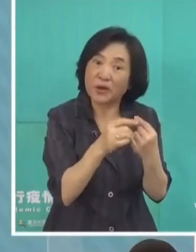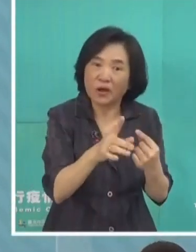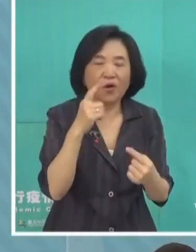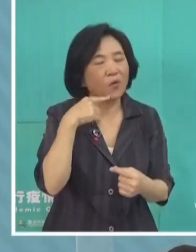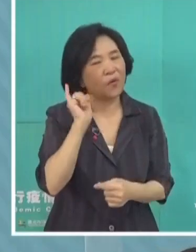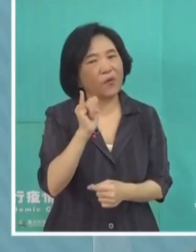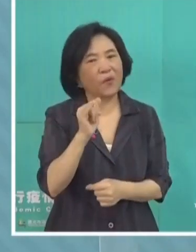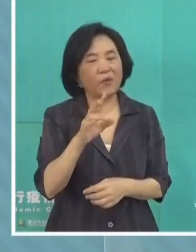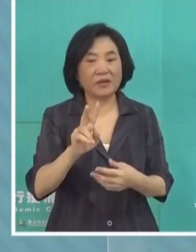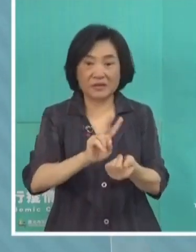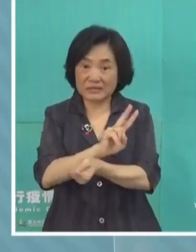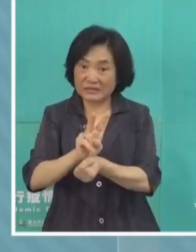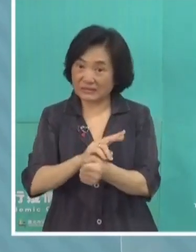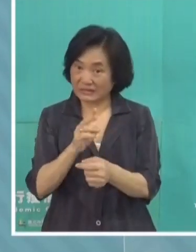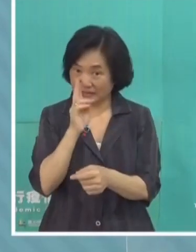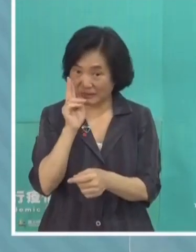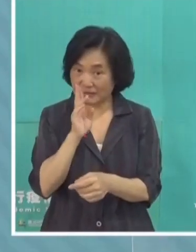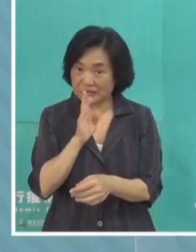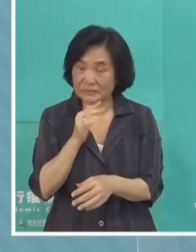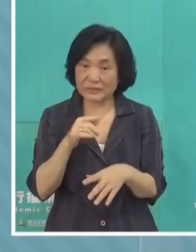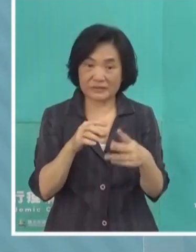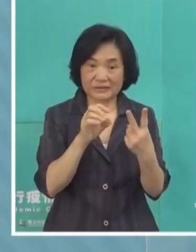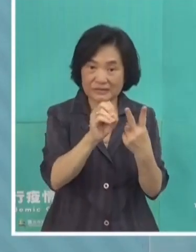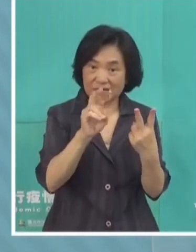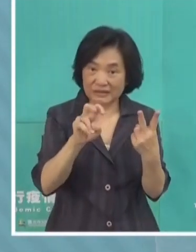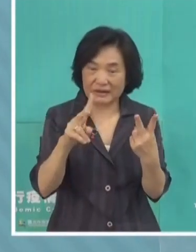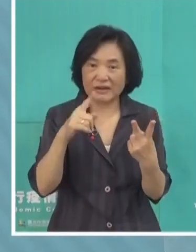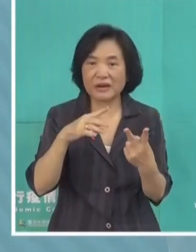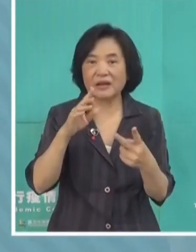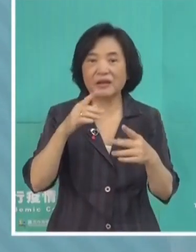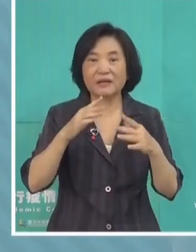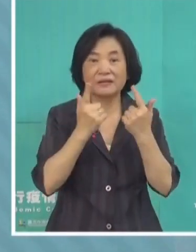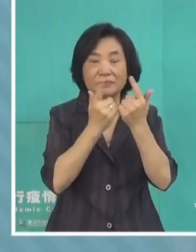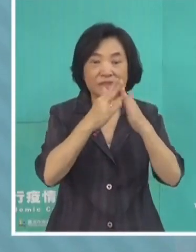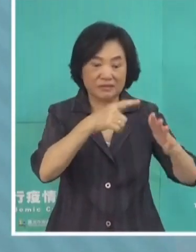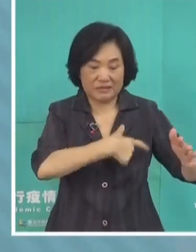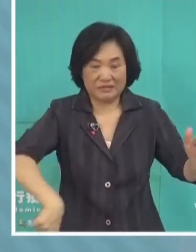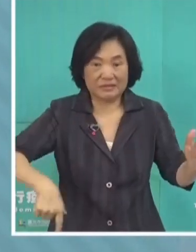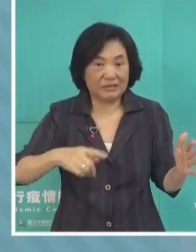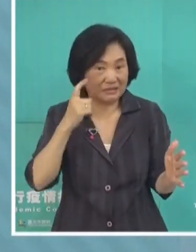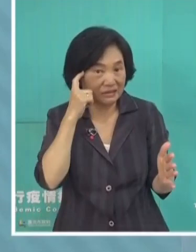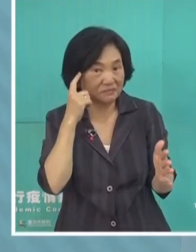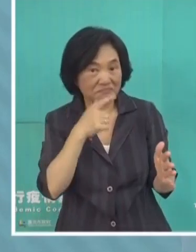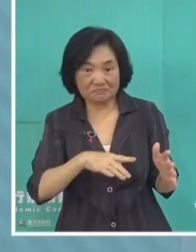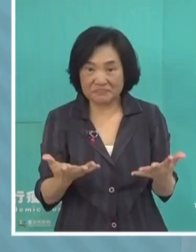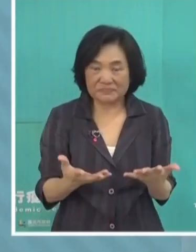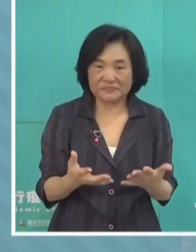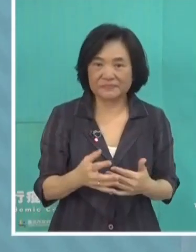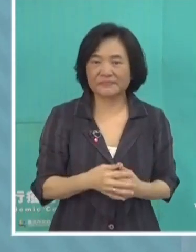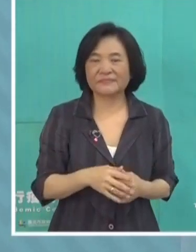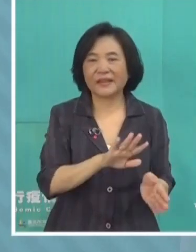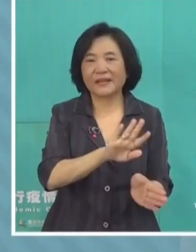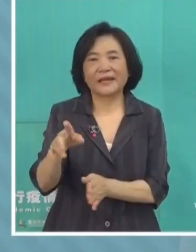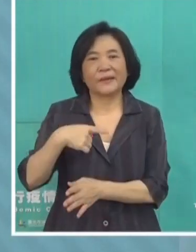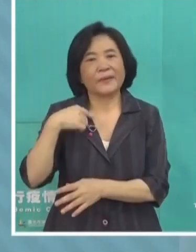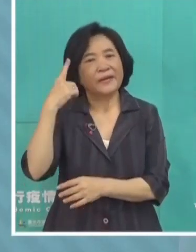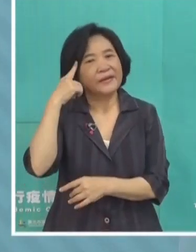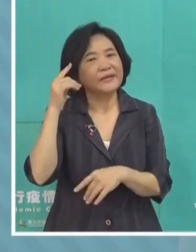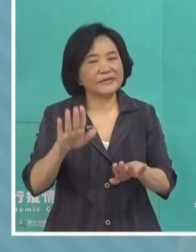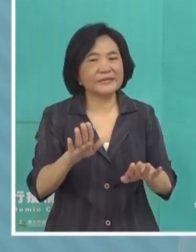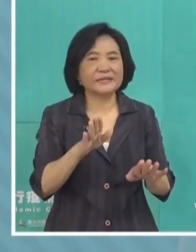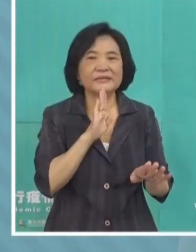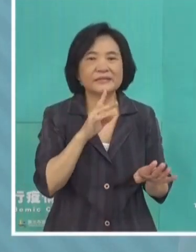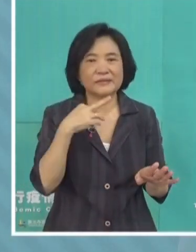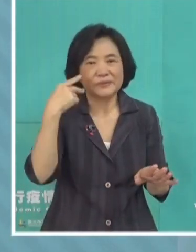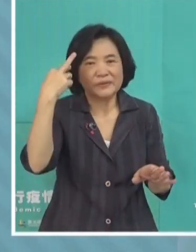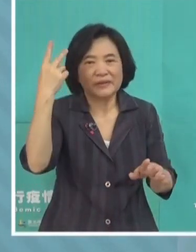觉得林佑昌市长在为2022的北市抢功吗？ 执政哦，还是要考量那个成本